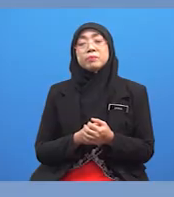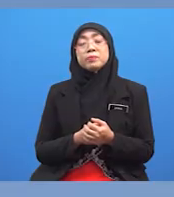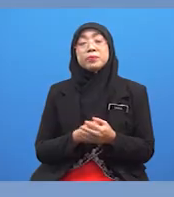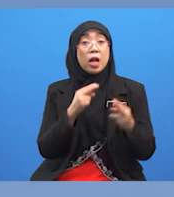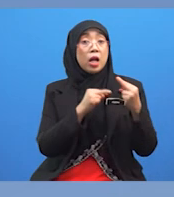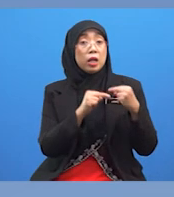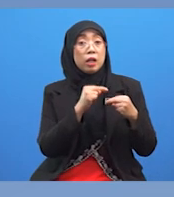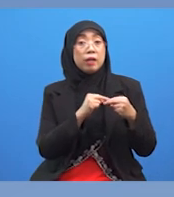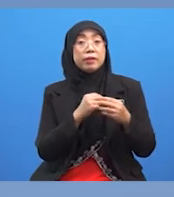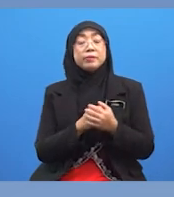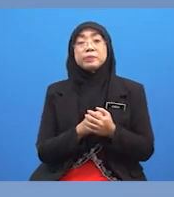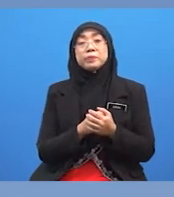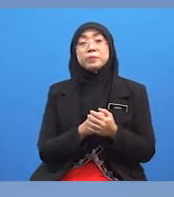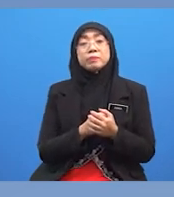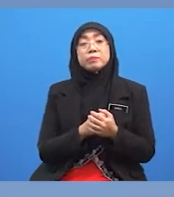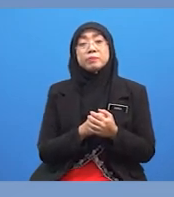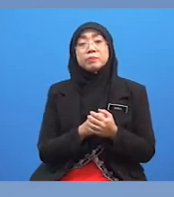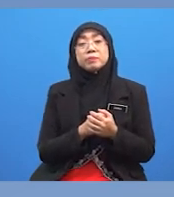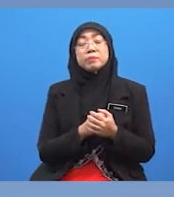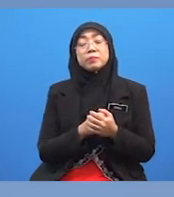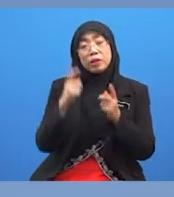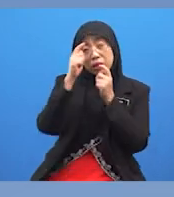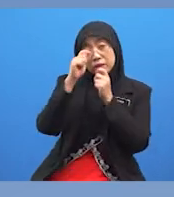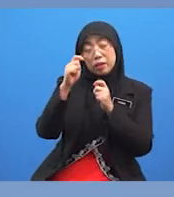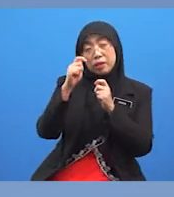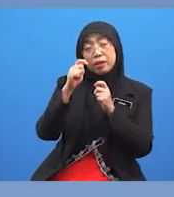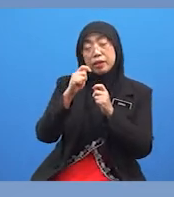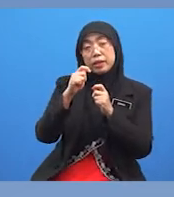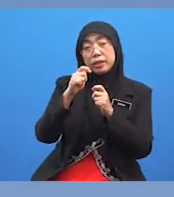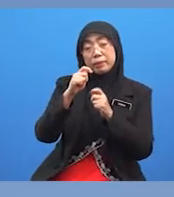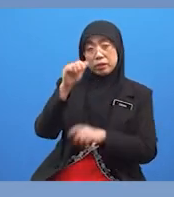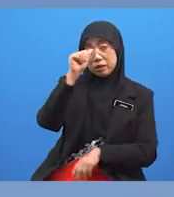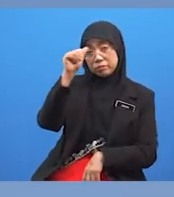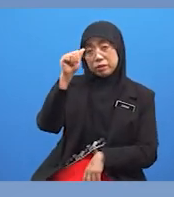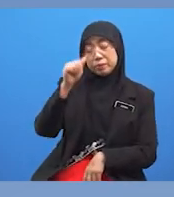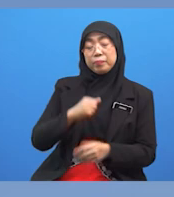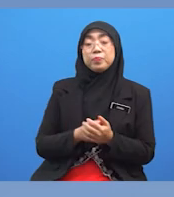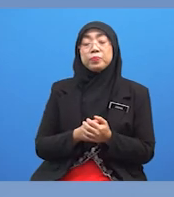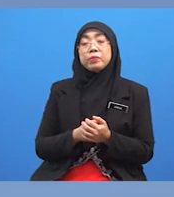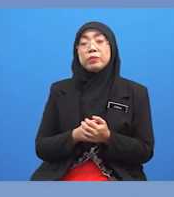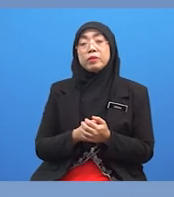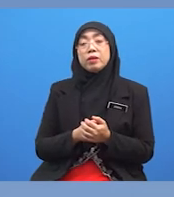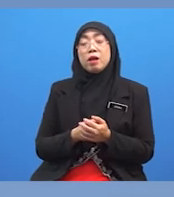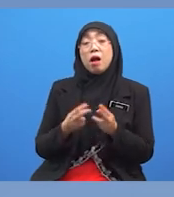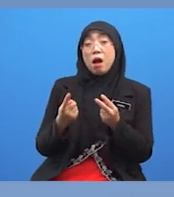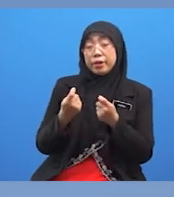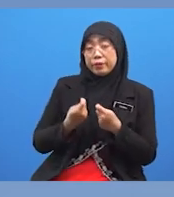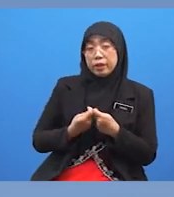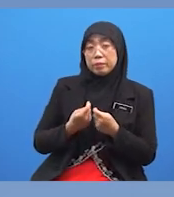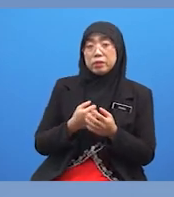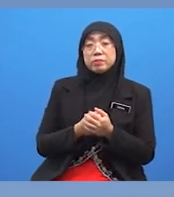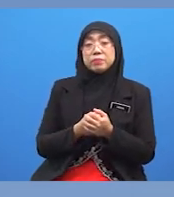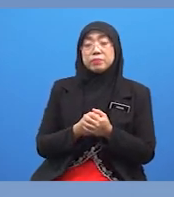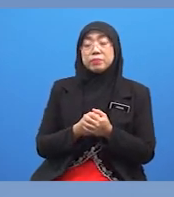Nilai agama meliputi taat kepada Allah, redha, sanggup